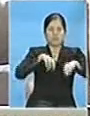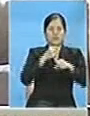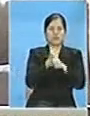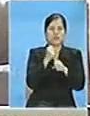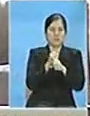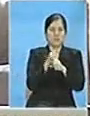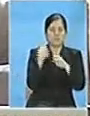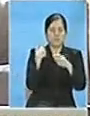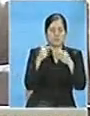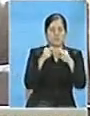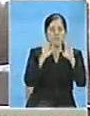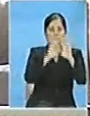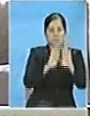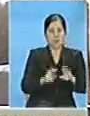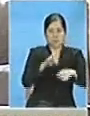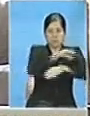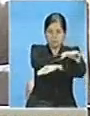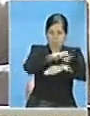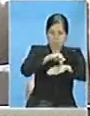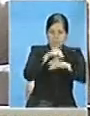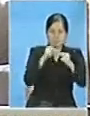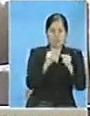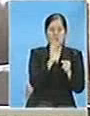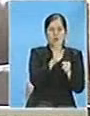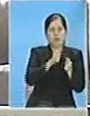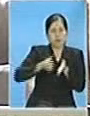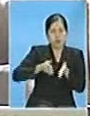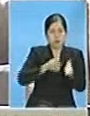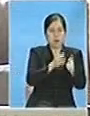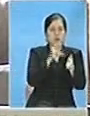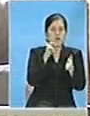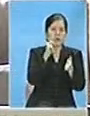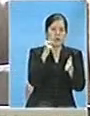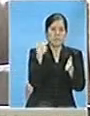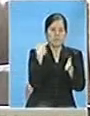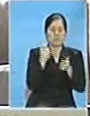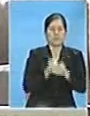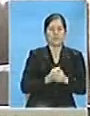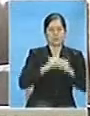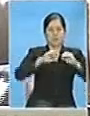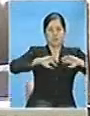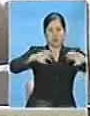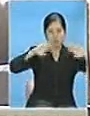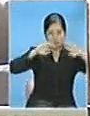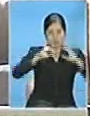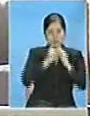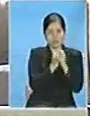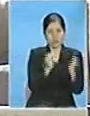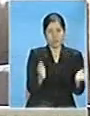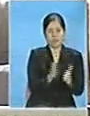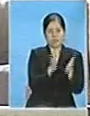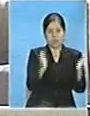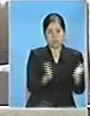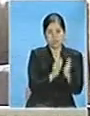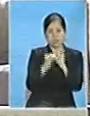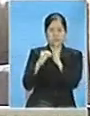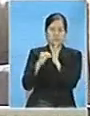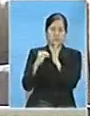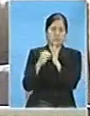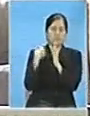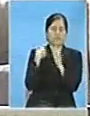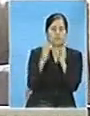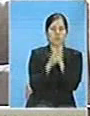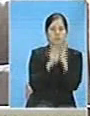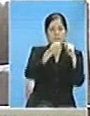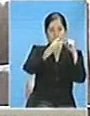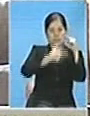องให้ทั้งหมดเลยนั่นคือสิ่งที่รัฐบาลสนับสนุนกทม.นะครับ6ข้อนะครับ อันนี้ถ